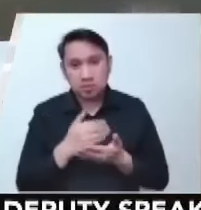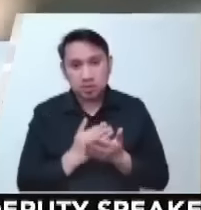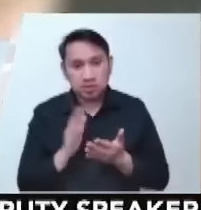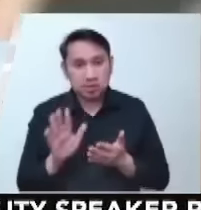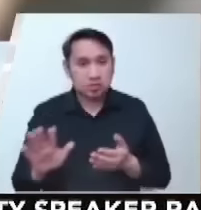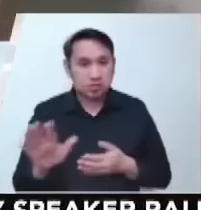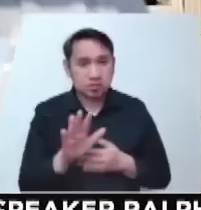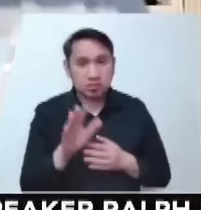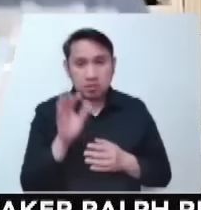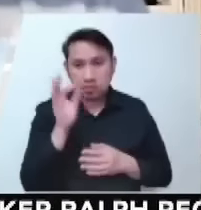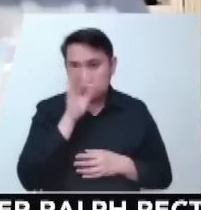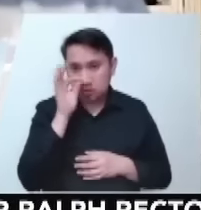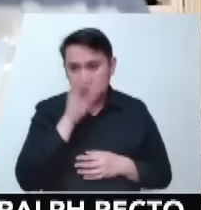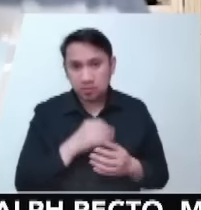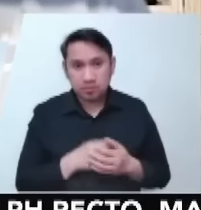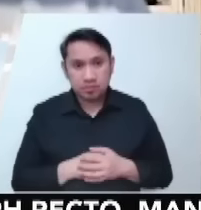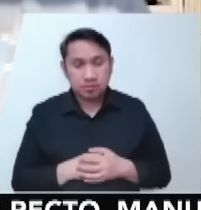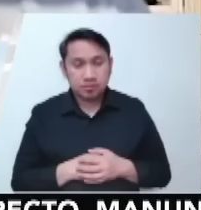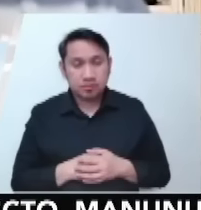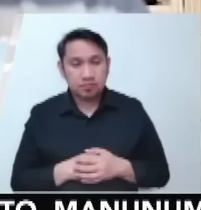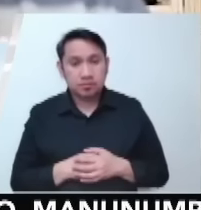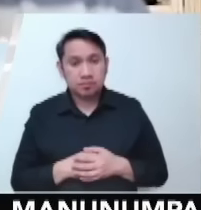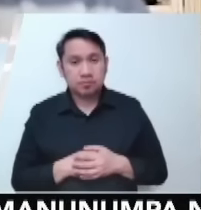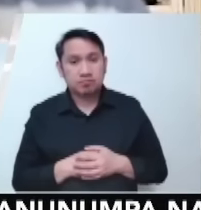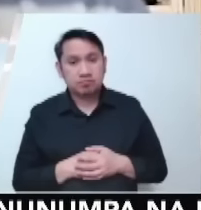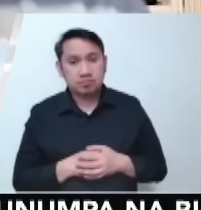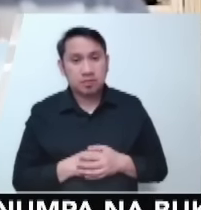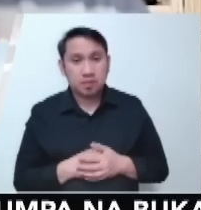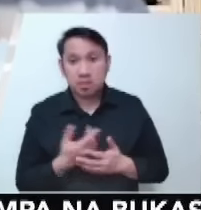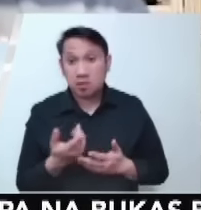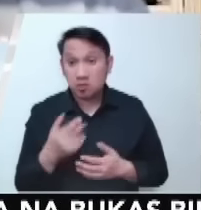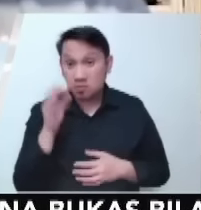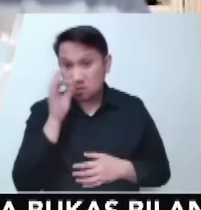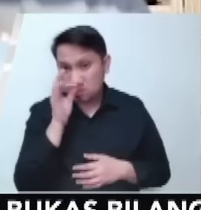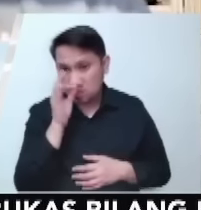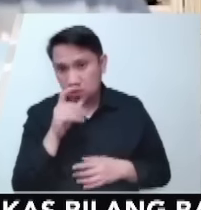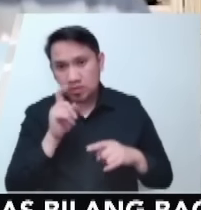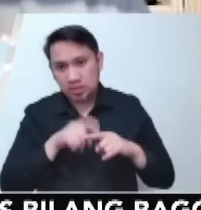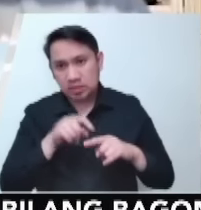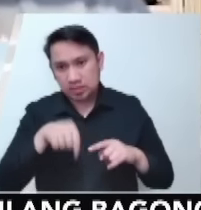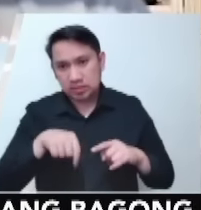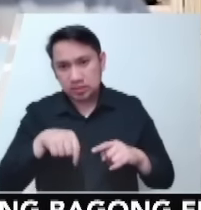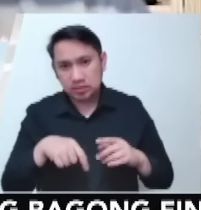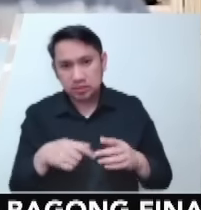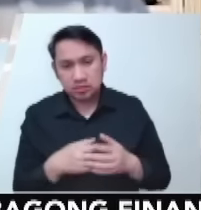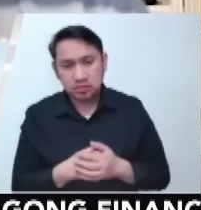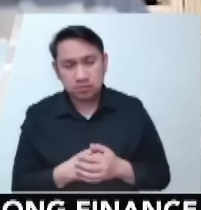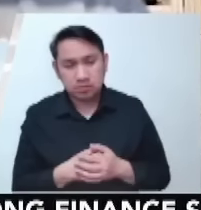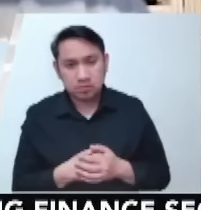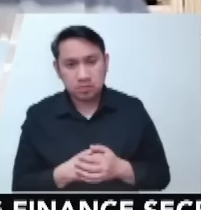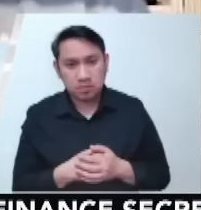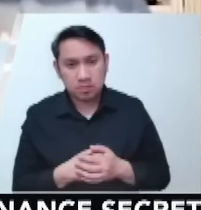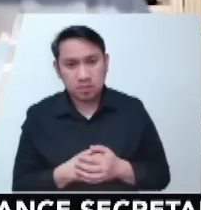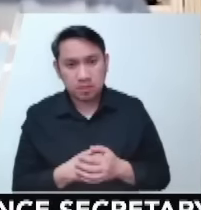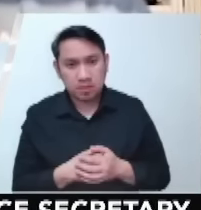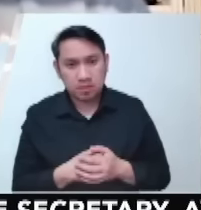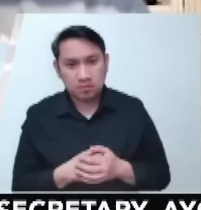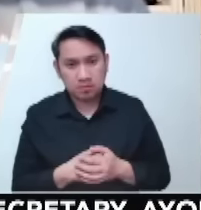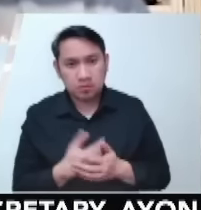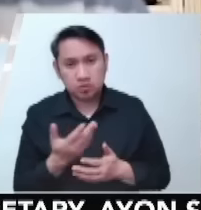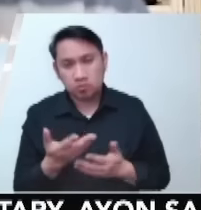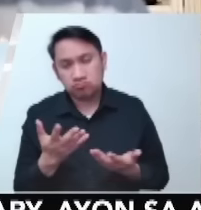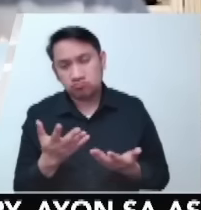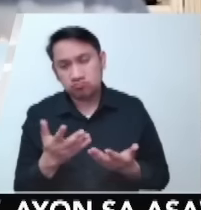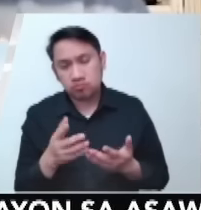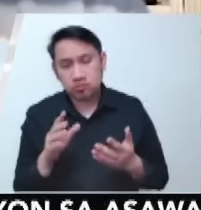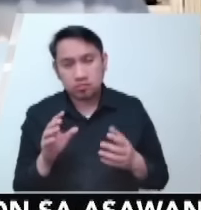nagpapaupa rito yung Pilipino rin naawa sa amin sa nabayan sabi Sige diyan muna kayo hangga't wala tapos k baang